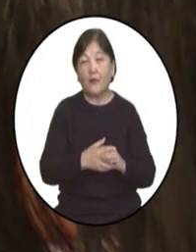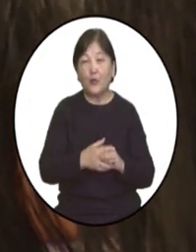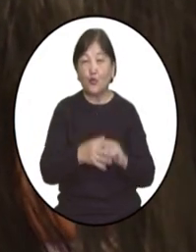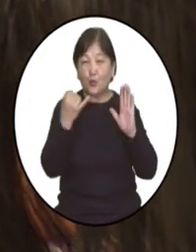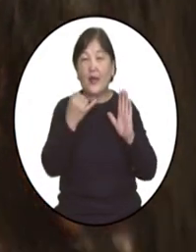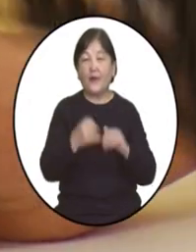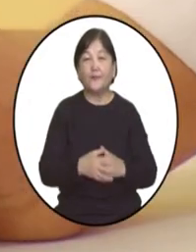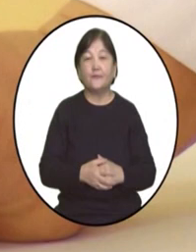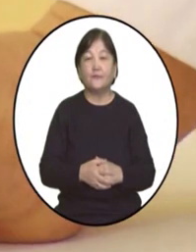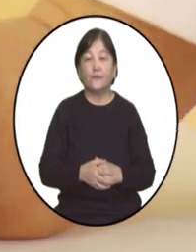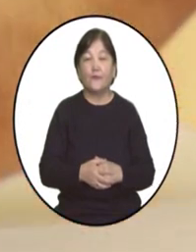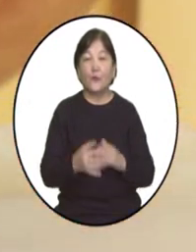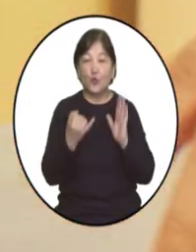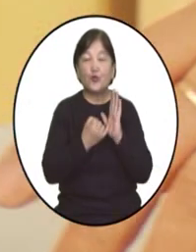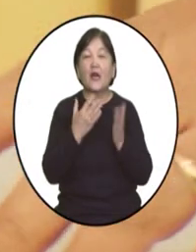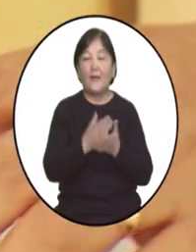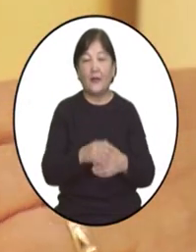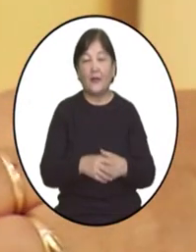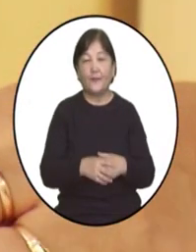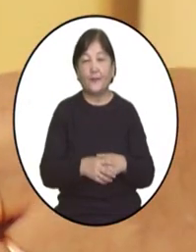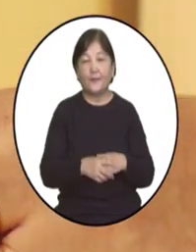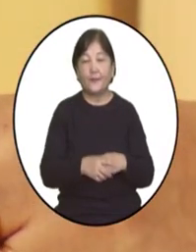6. 6 байна. 6.